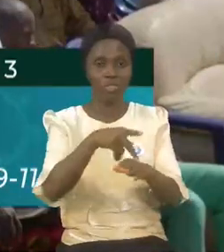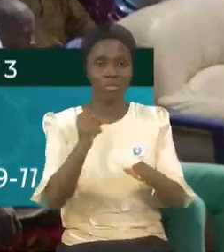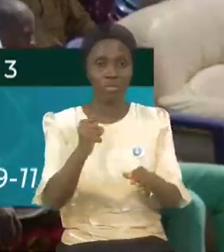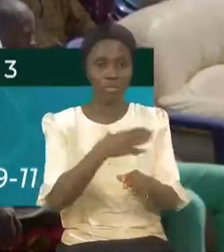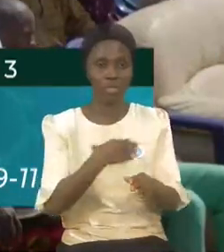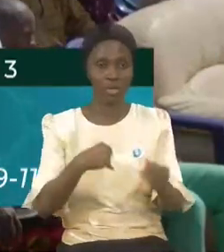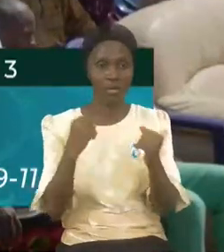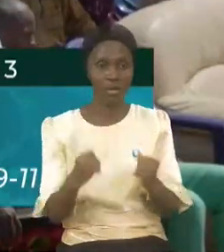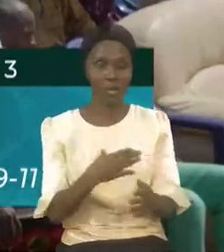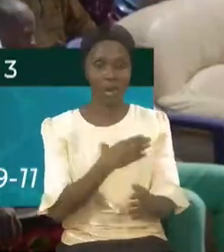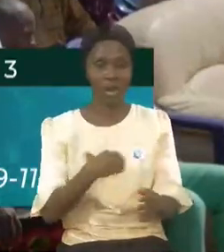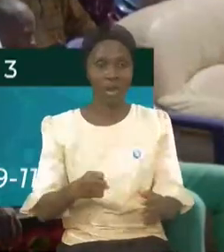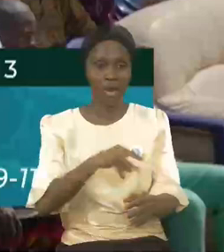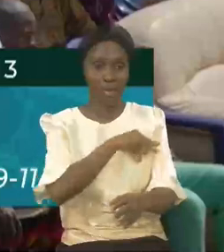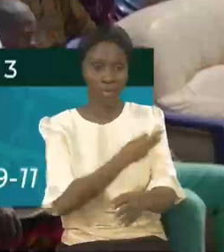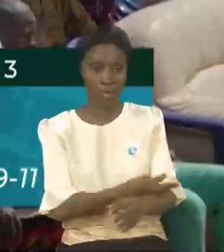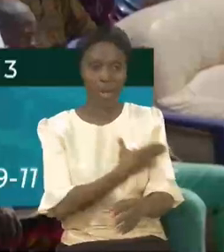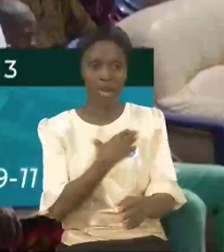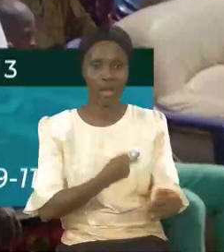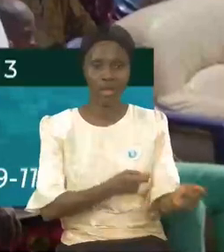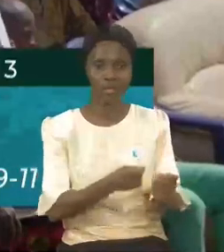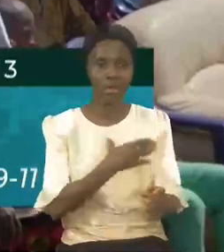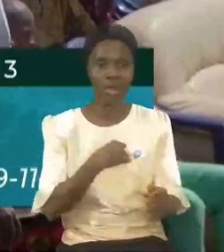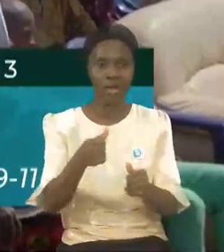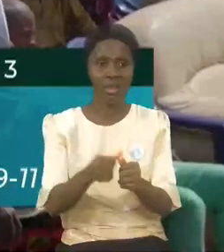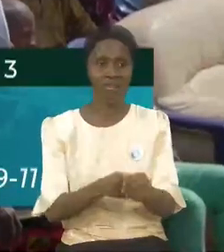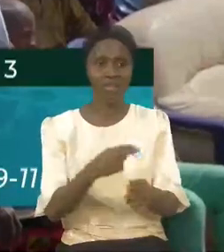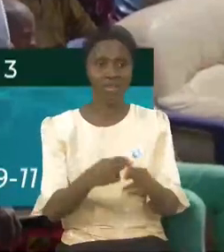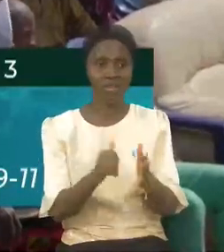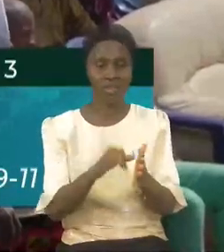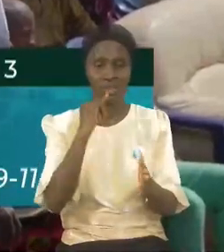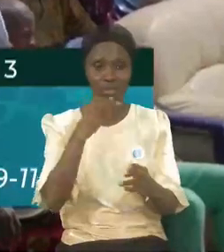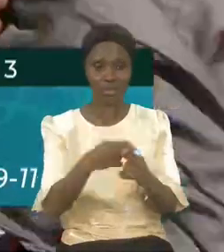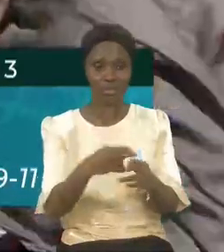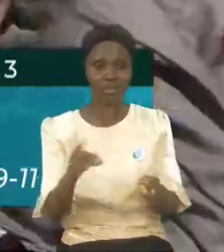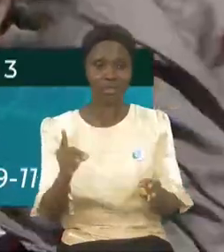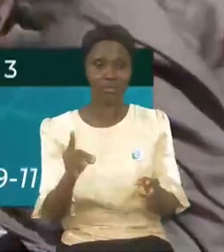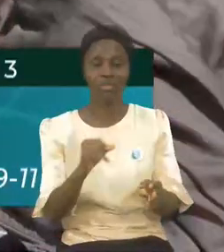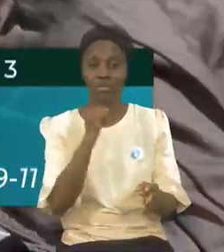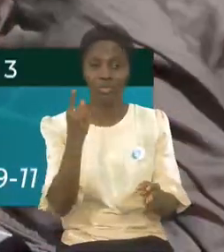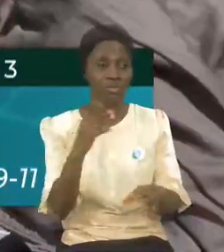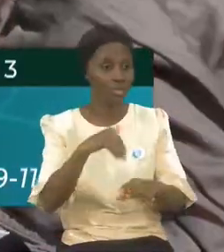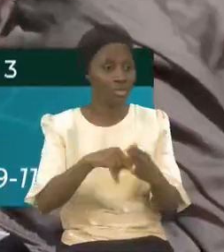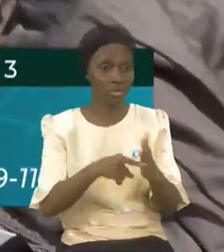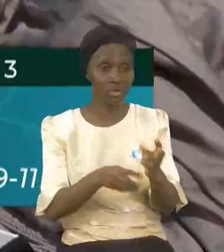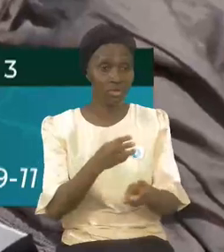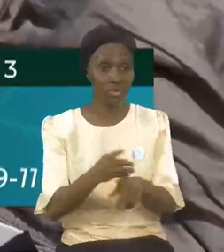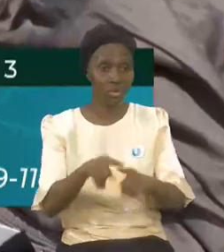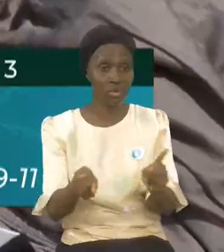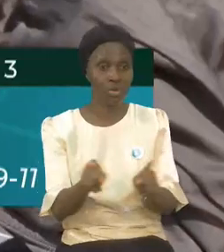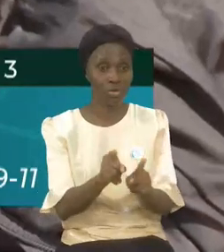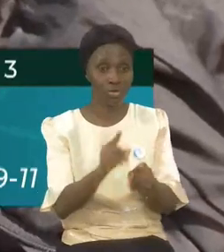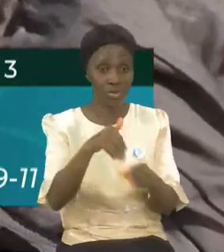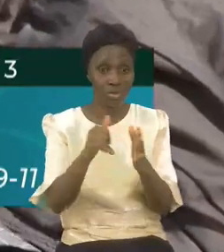autorité, de toute puissance, de toute dignité et de tout nom qui se peut